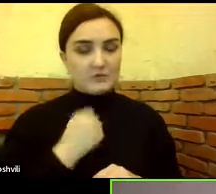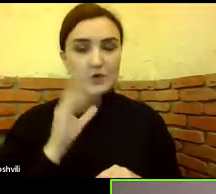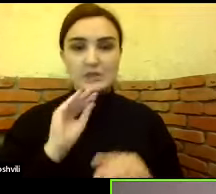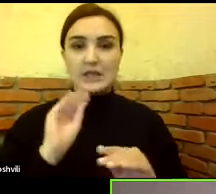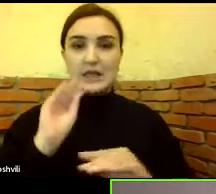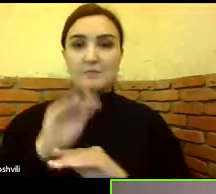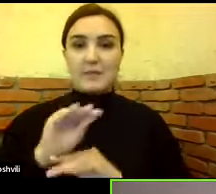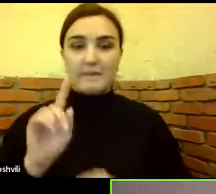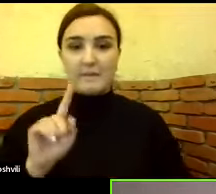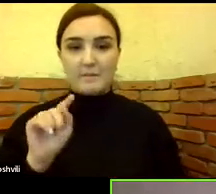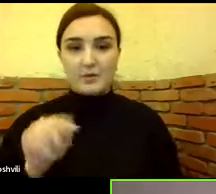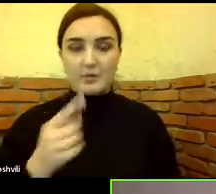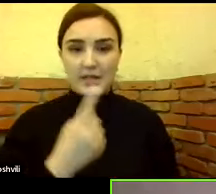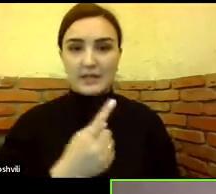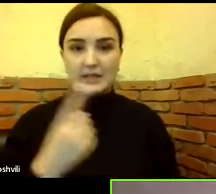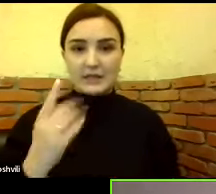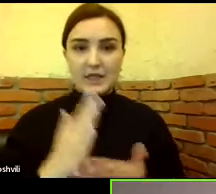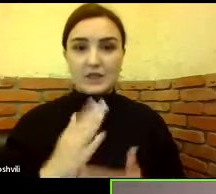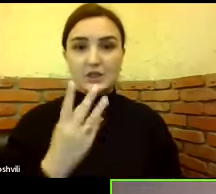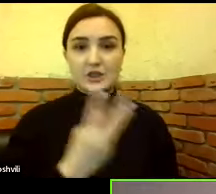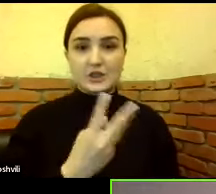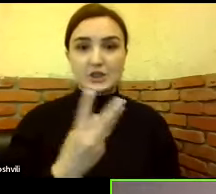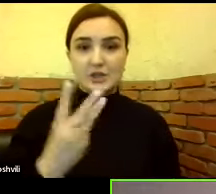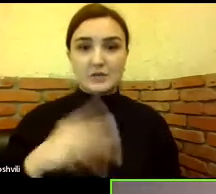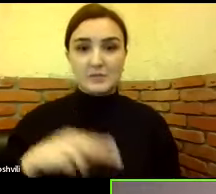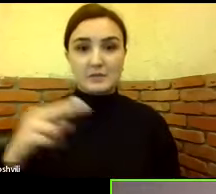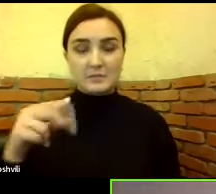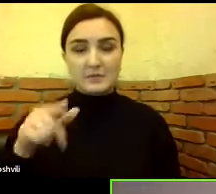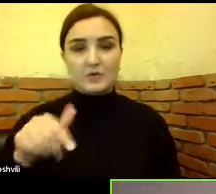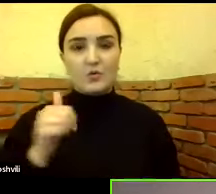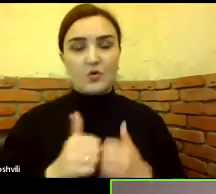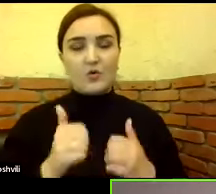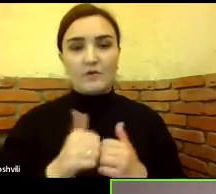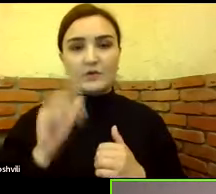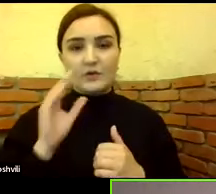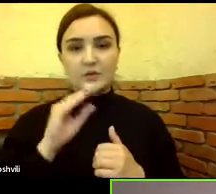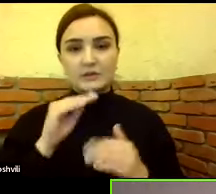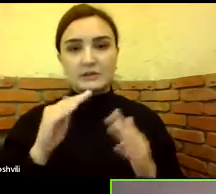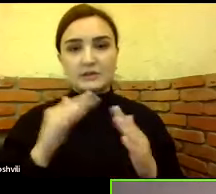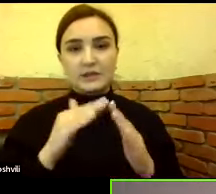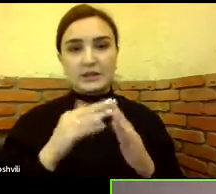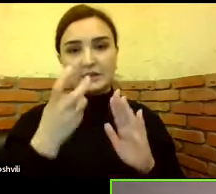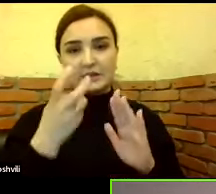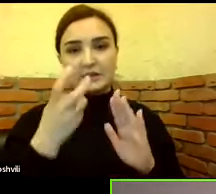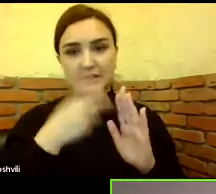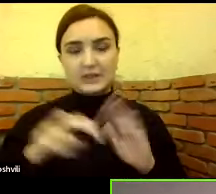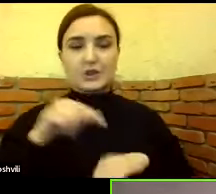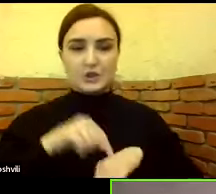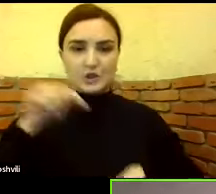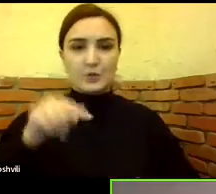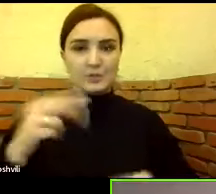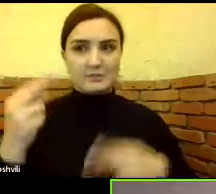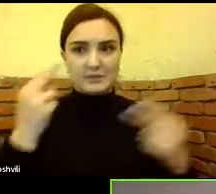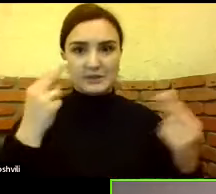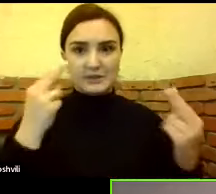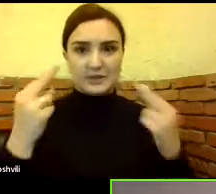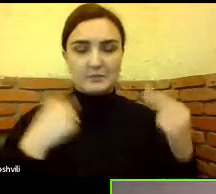რომ ერთ-ერთი არის შეშიმ პირი, მგონია, რომ ყოველ ჯერზე როცა სახლიდან გადიხარ, გრძნობ მაქვს ზერეს, მაგრამ მე მომწონს